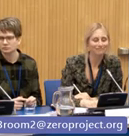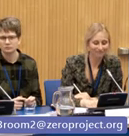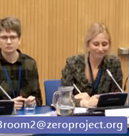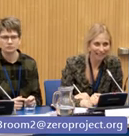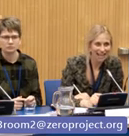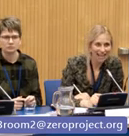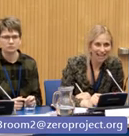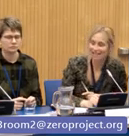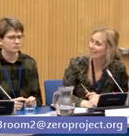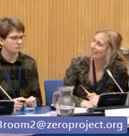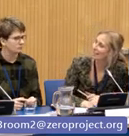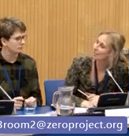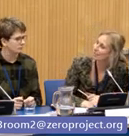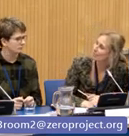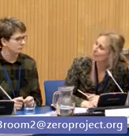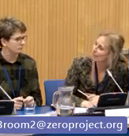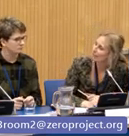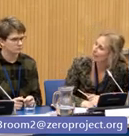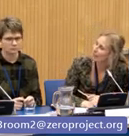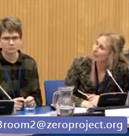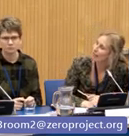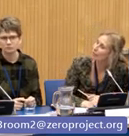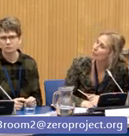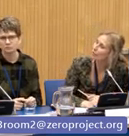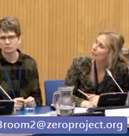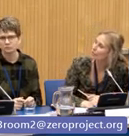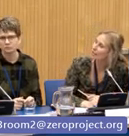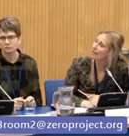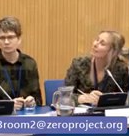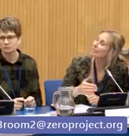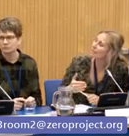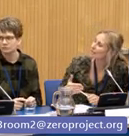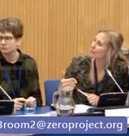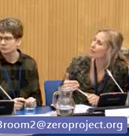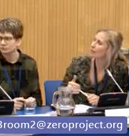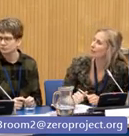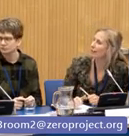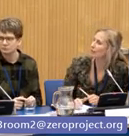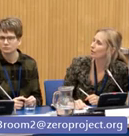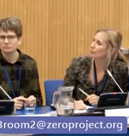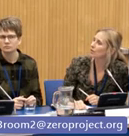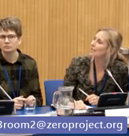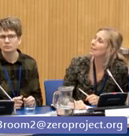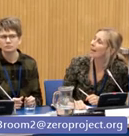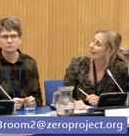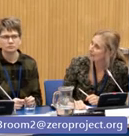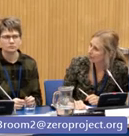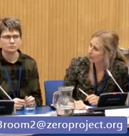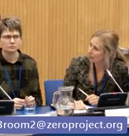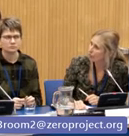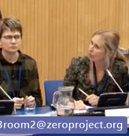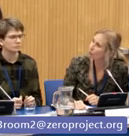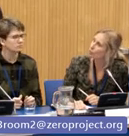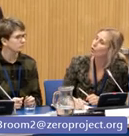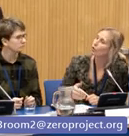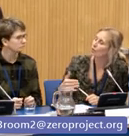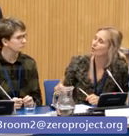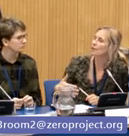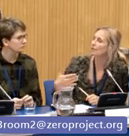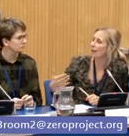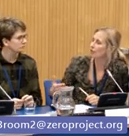wird? Herzlichen Dank. Gibt es jemanden, der die Frage beantworten möchte? Was sind es für Lehrveranstaltungen? Sind es extra